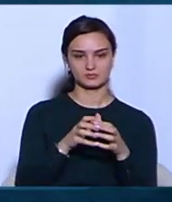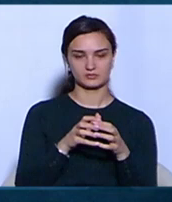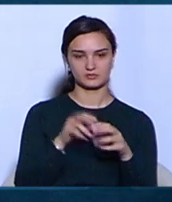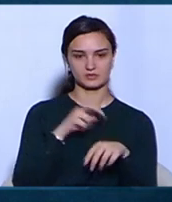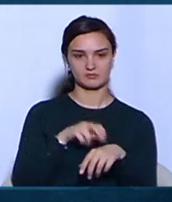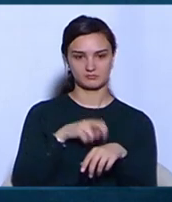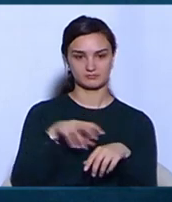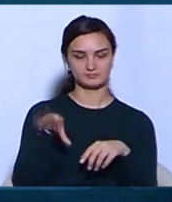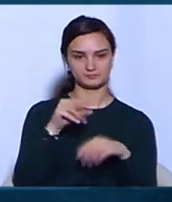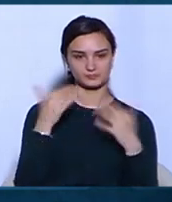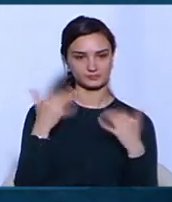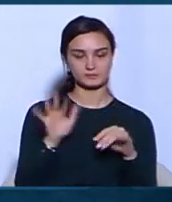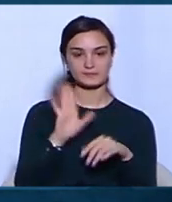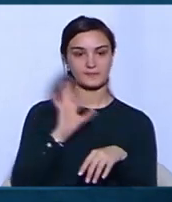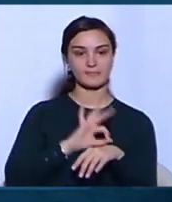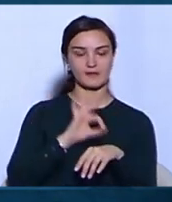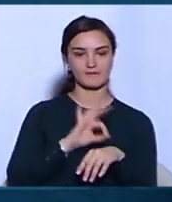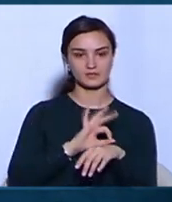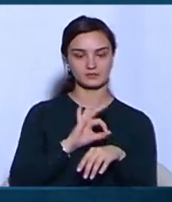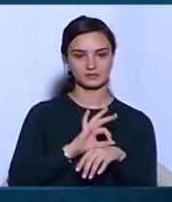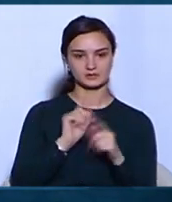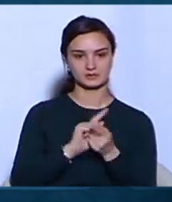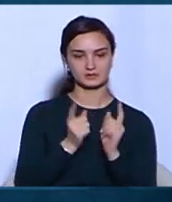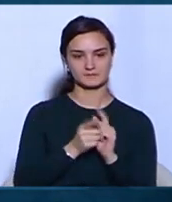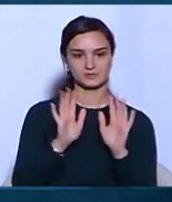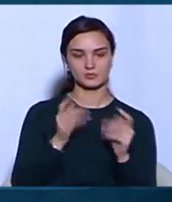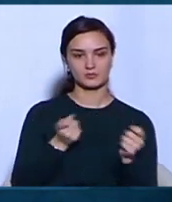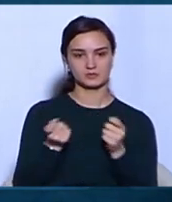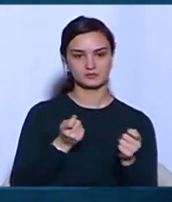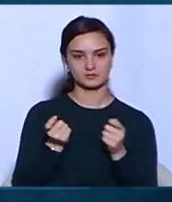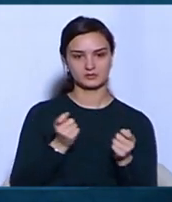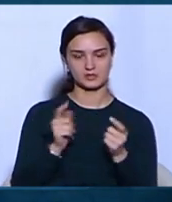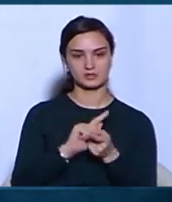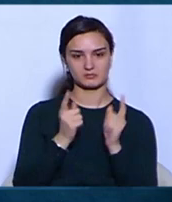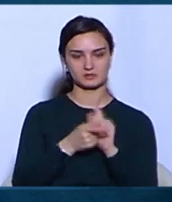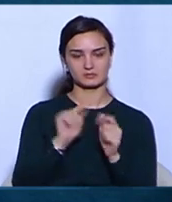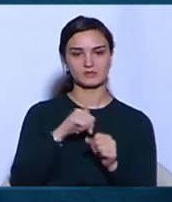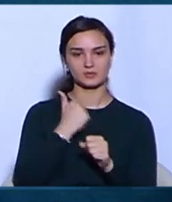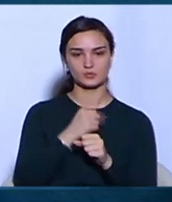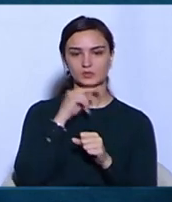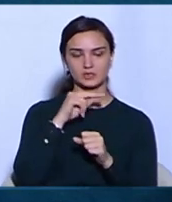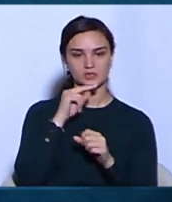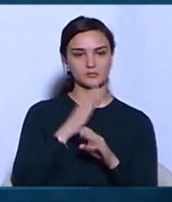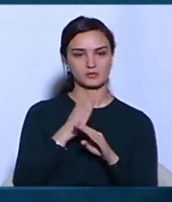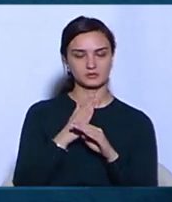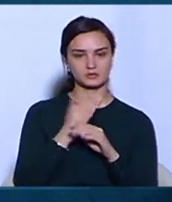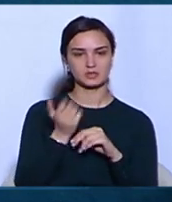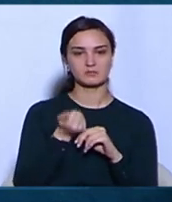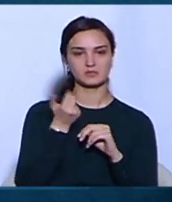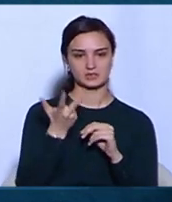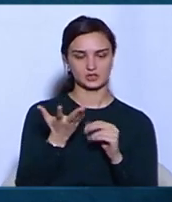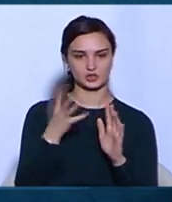სამყარო გადასულია უკვე არა დაავადების დიაგნოსტიკას და მხოლოდ მართვაზე, არამედ მთავარი ყურადღება ენიჭება